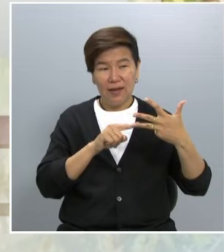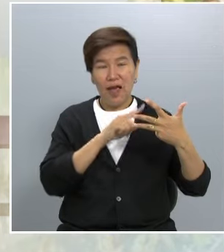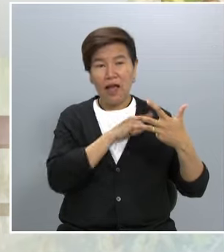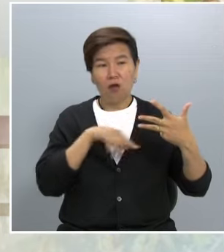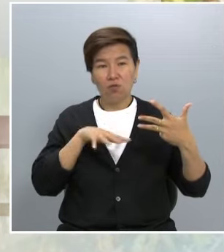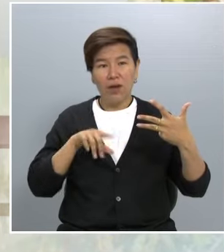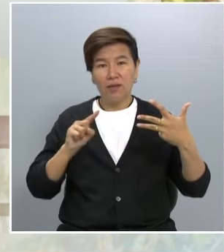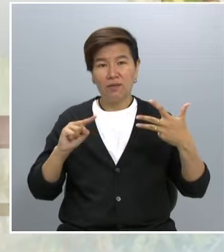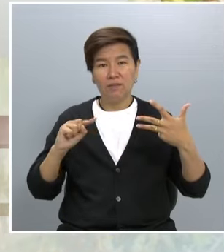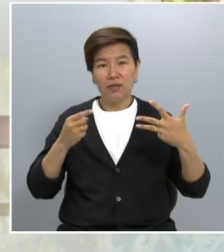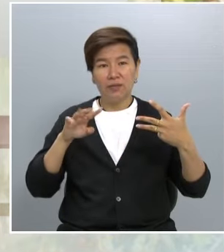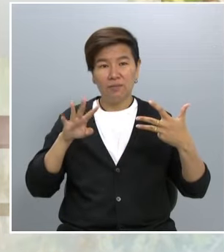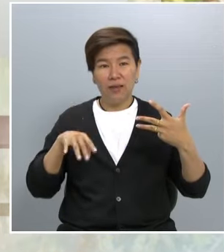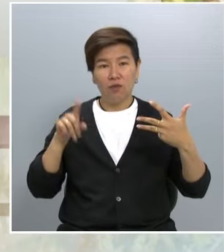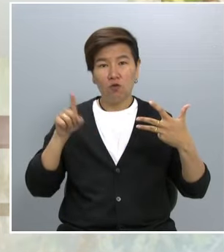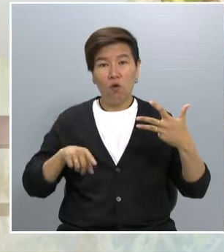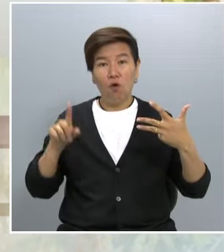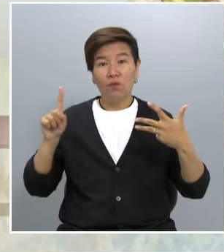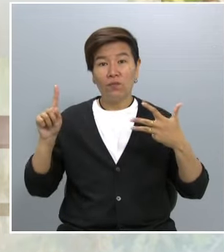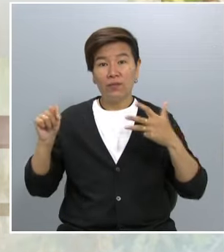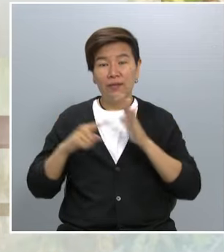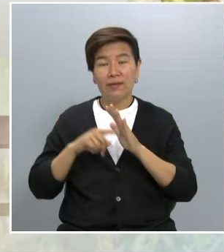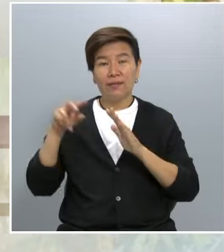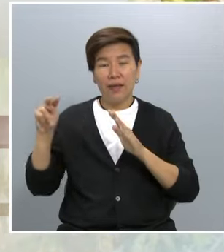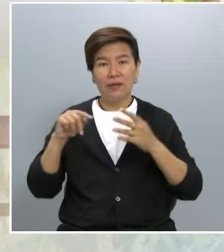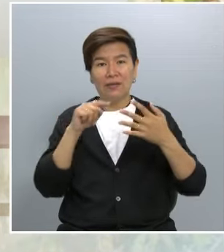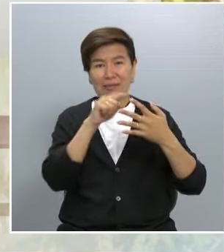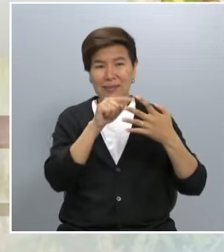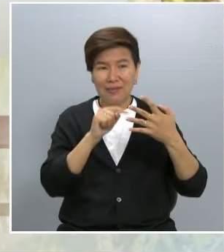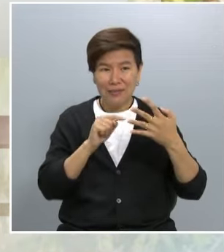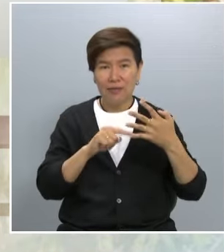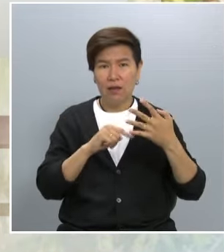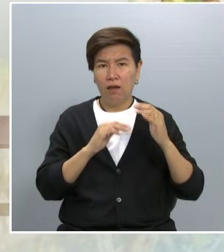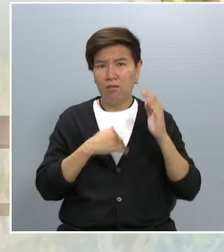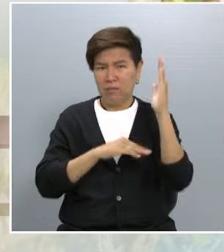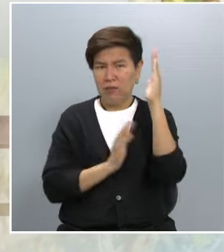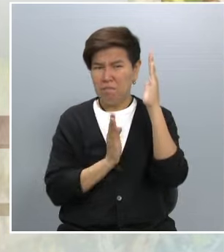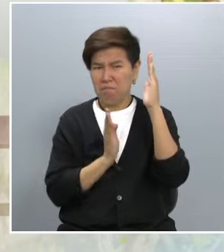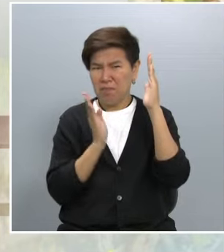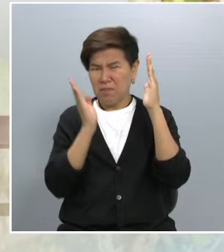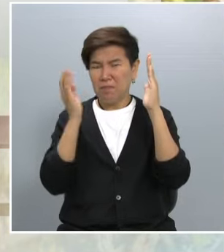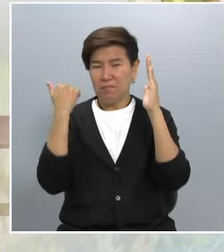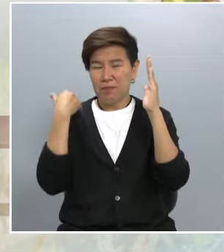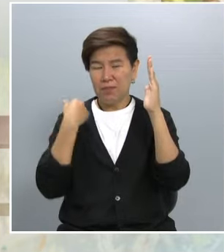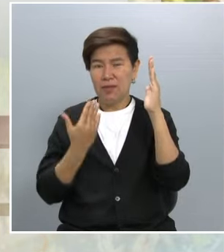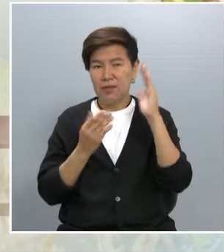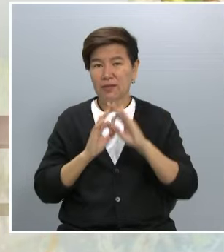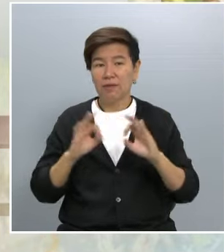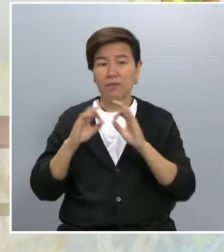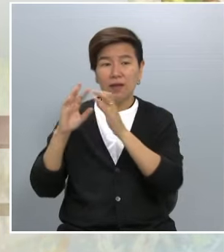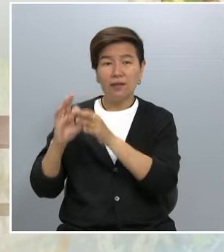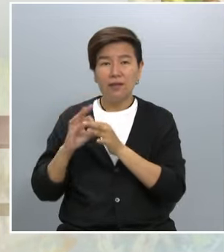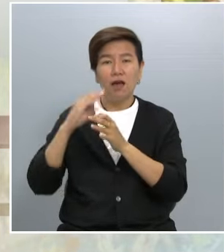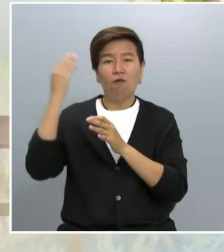14,000บาทต่อตันและมีแนวโน้มว่าราคาจะทรงตัวสูงหรือขยับขึ้นได้อีกนะคะขึ้นอยู่กับปัจจัยเรื่องภาวะ